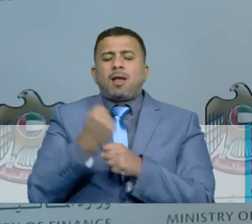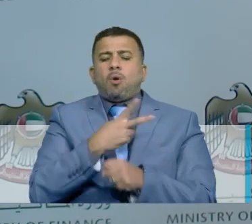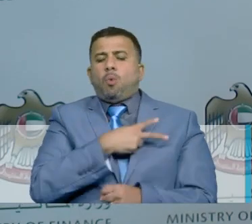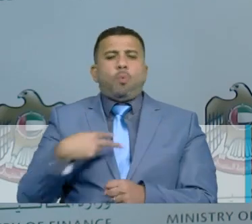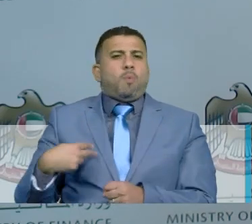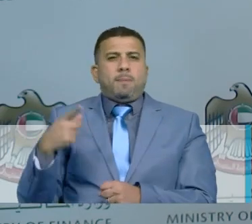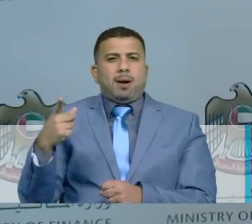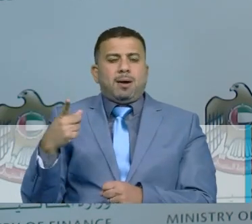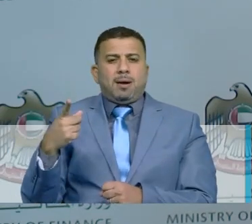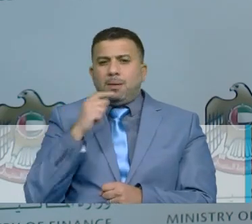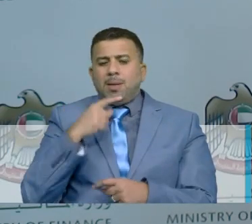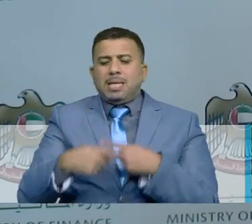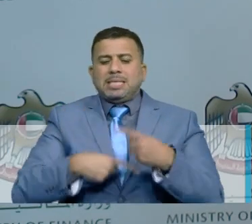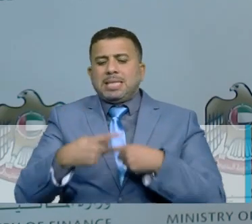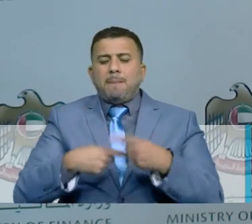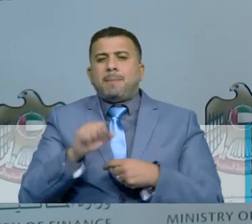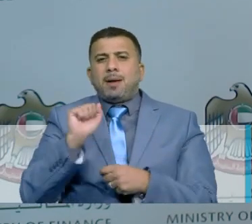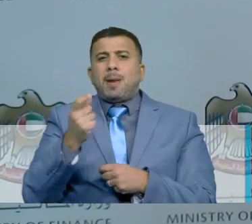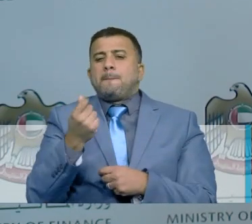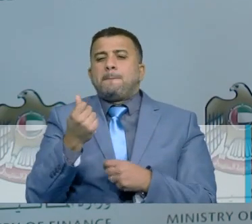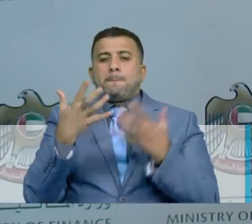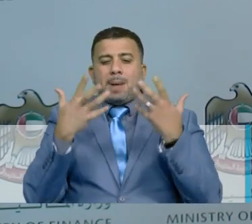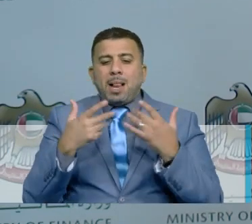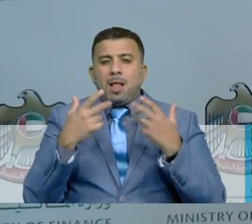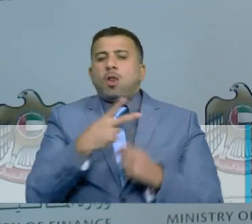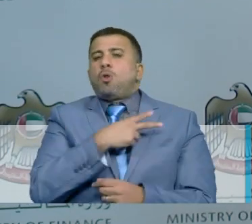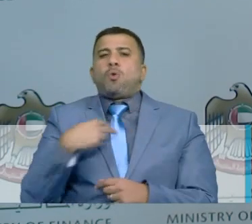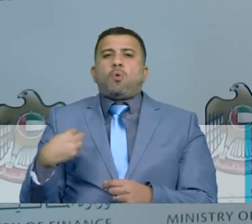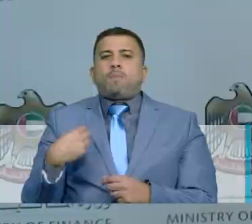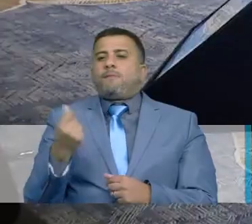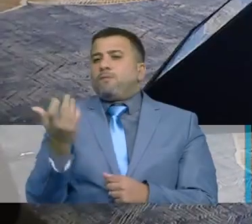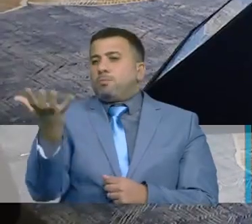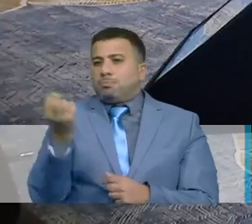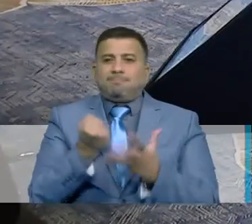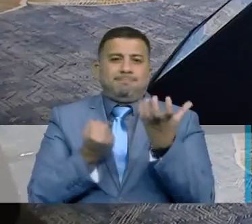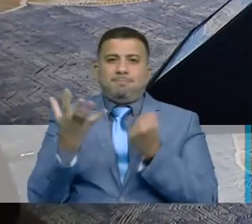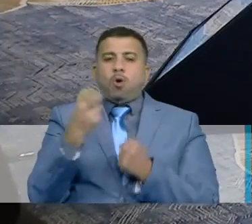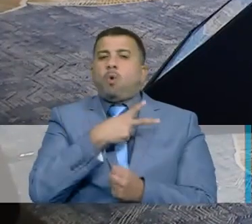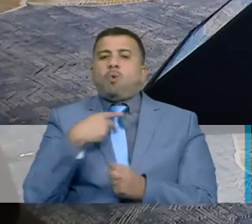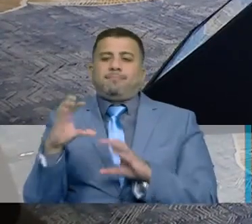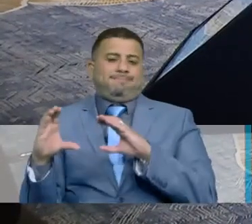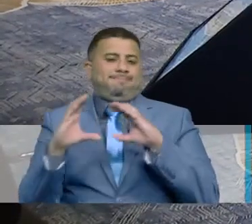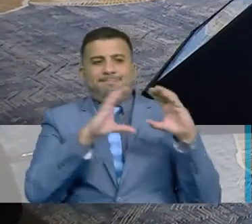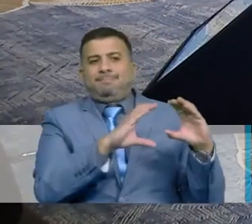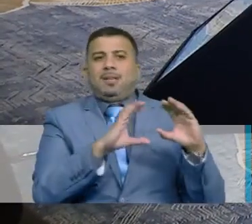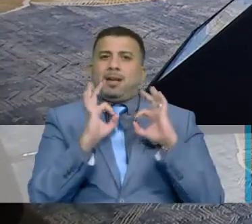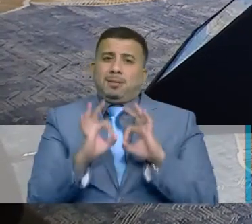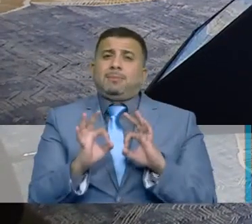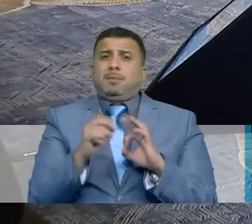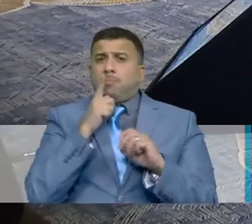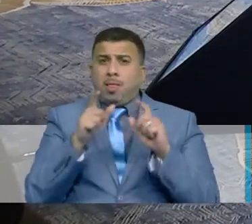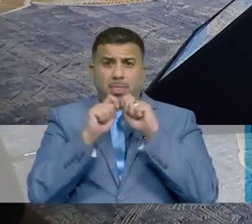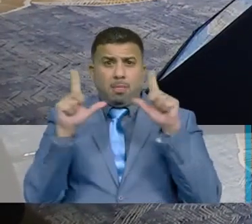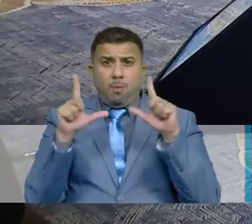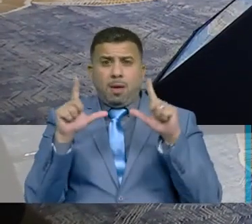في الاستدامة المالية من خلال الحكومة أنها تستلم هاي المبالغ. برنامج التوعية